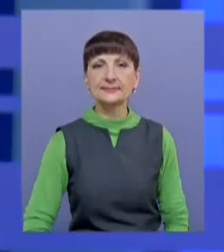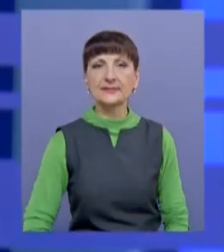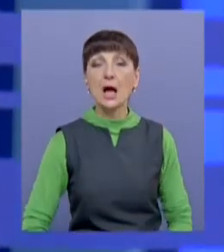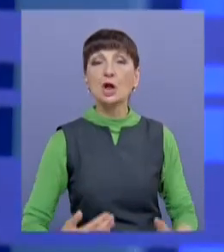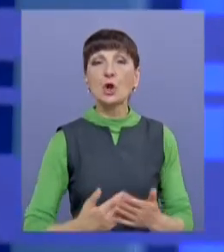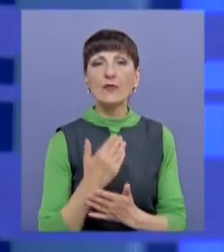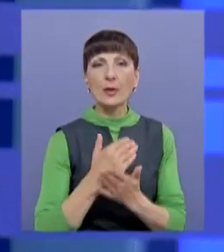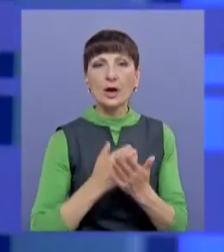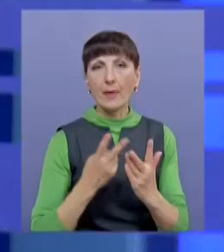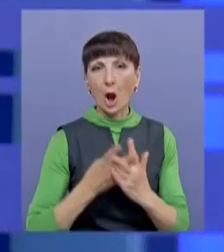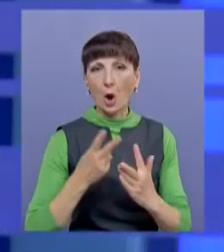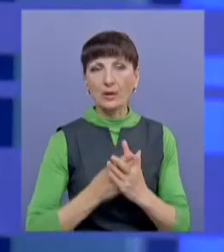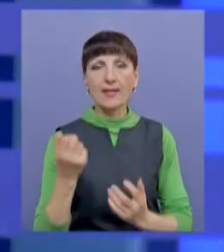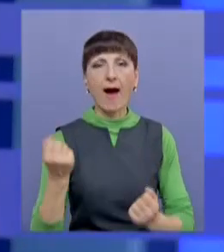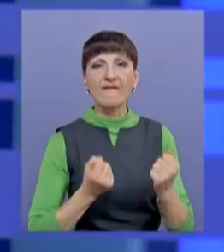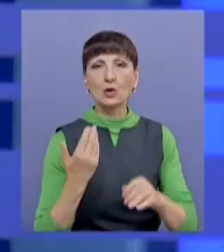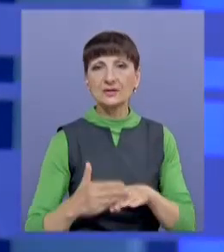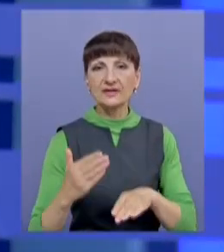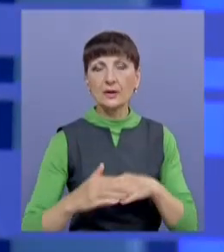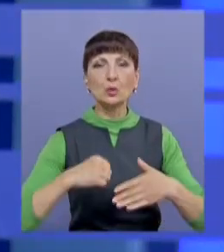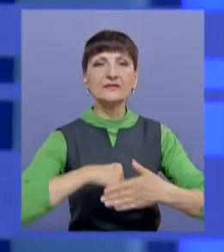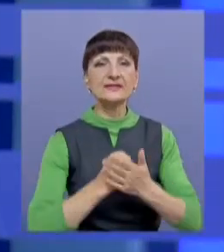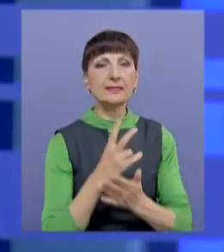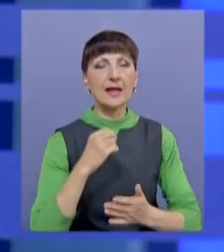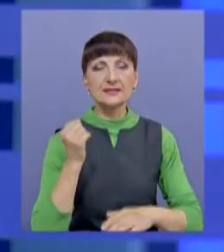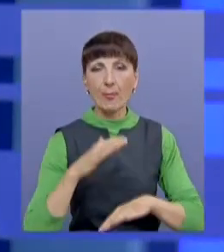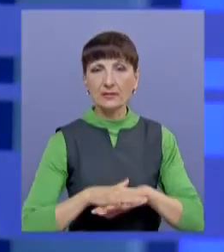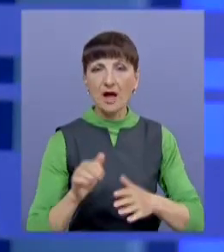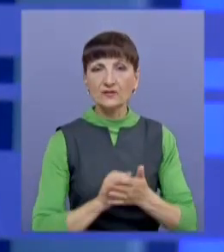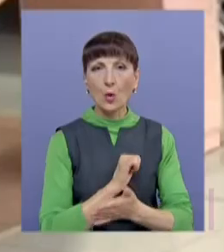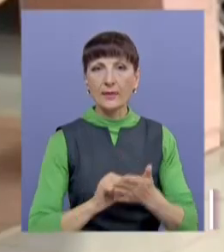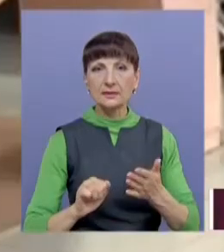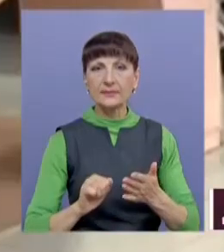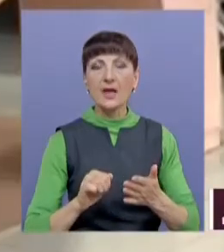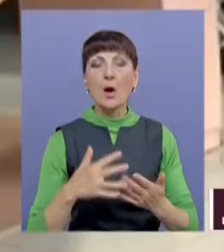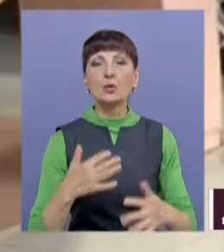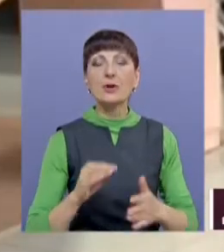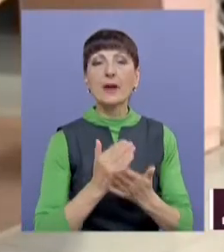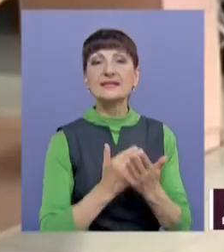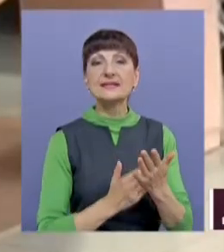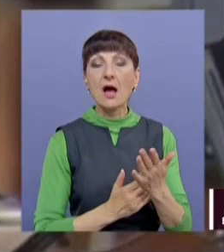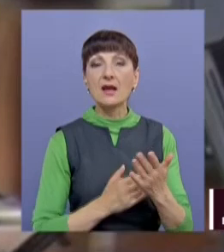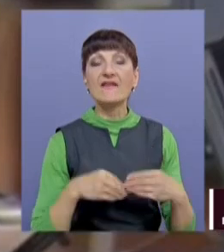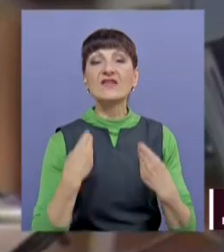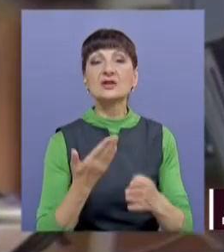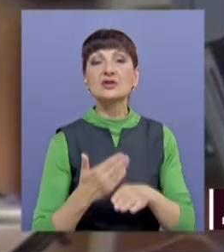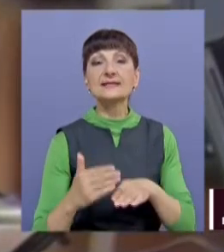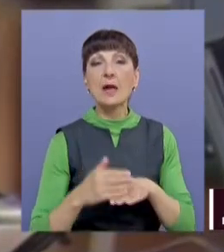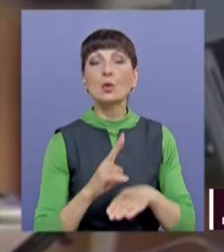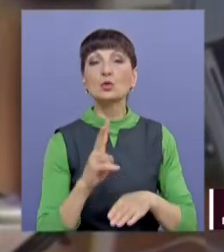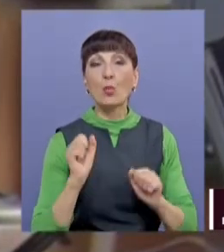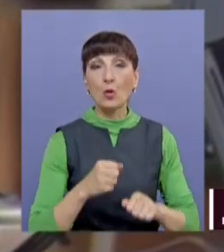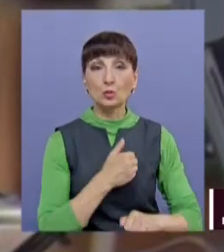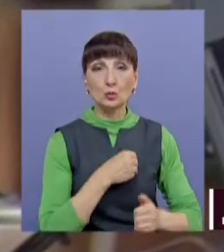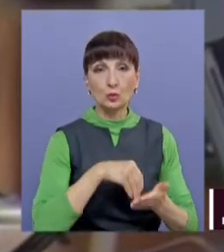Новую программу льготного автокредитования утвердили в Нацбанке. В документе прописали параметры выдачи займов. Желающие могут